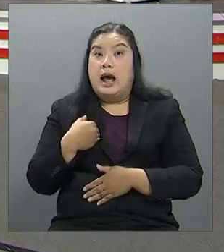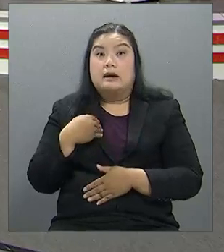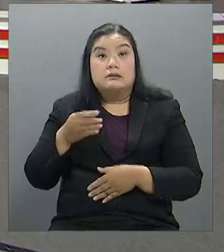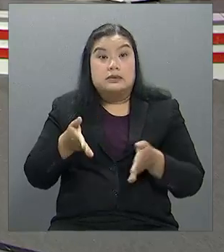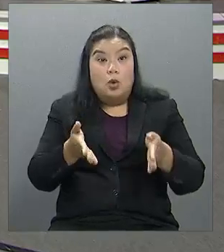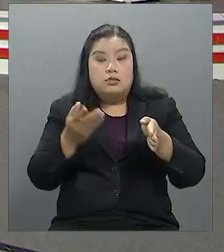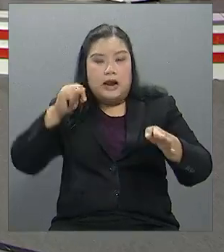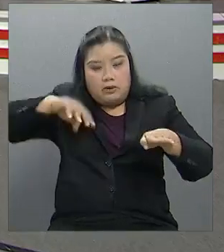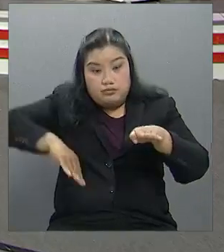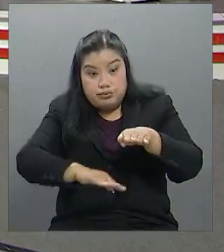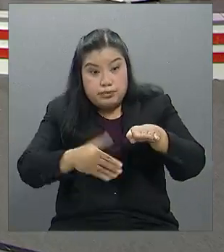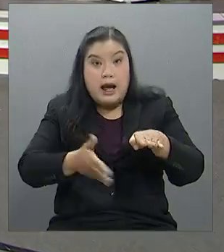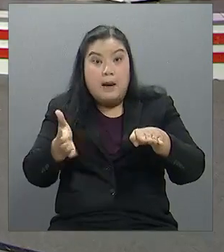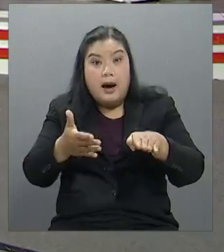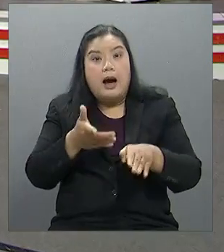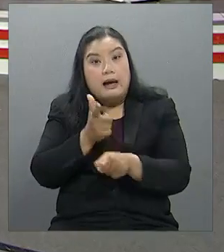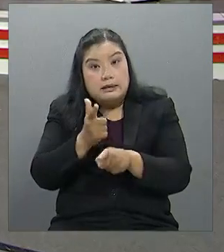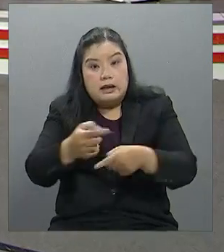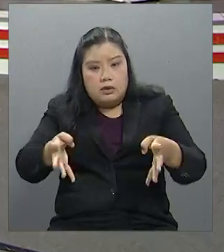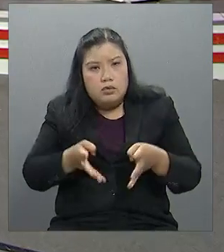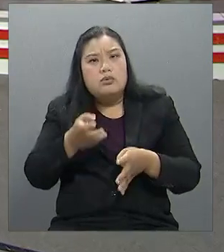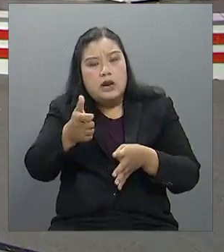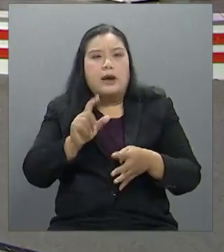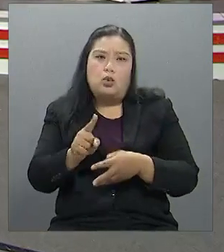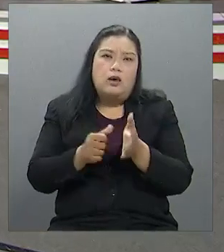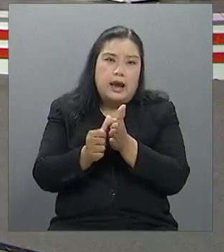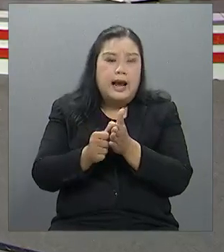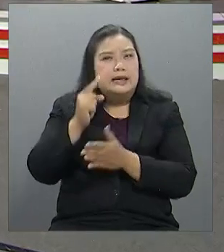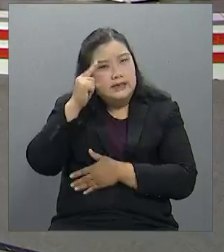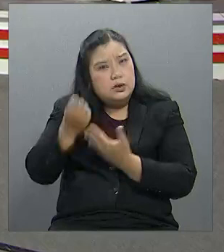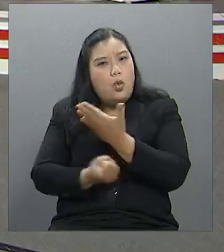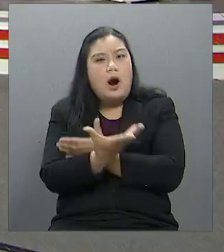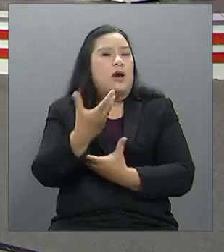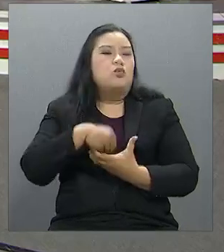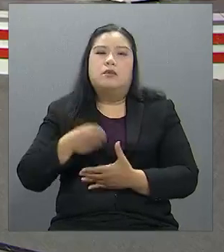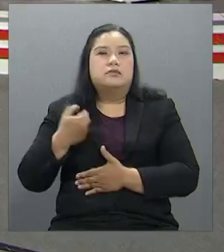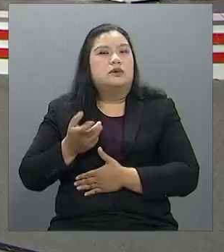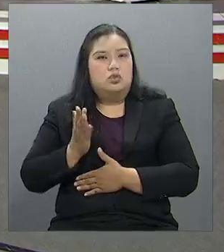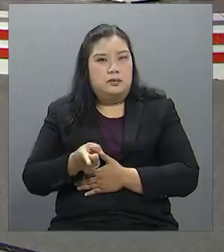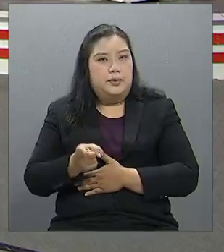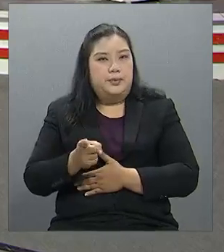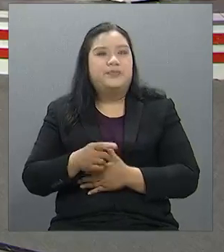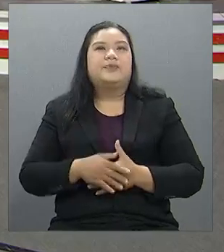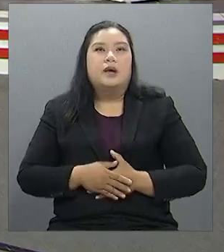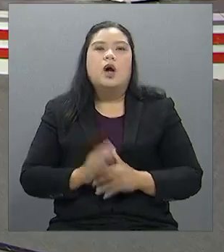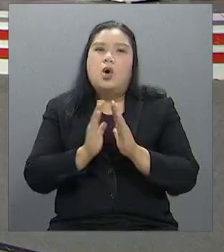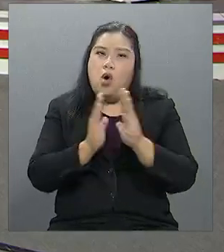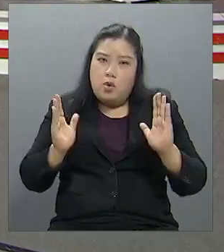ในทุกๆวิกฤตมีโอกาสเสมออยู่ที่ว่าเราจะเจอหรือเปล่าน ั่นน่ะสินะขอบคุณทางทีมงานร้องทุกข์ลงไปนี้แล้วก็หน่วยงานที่เกี่